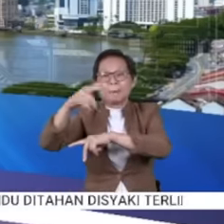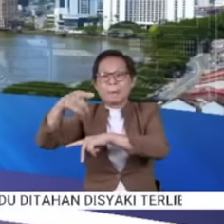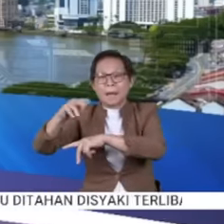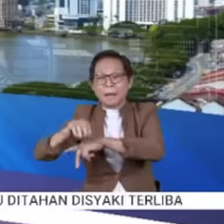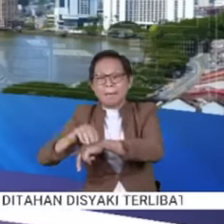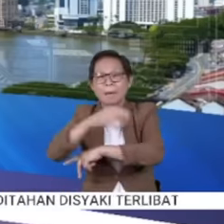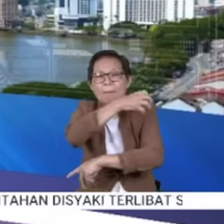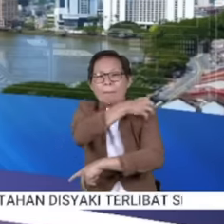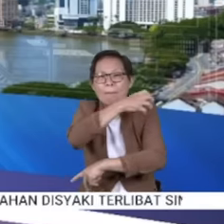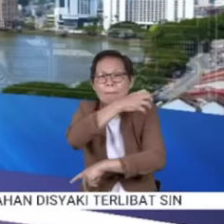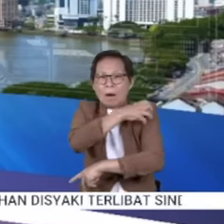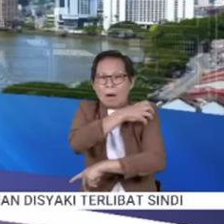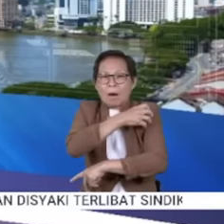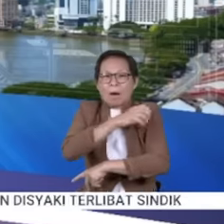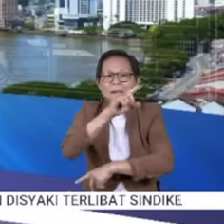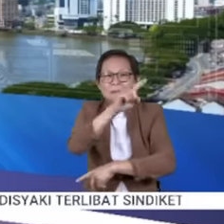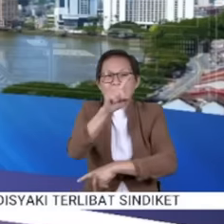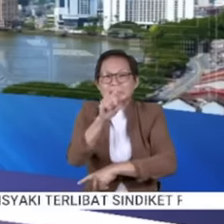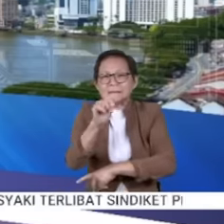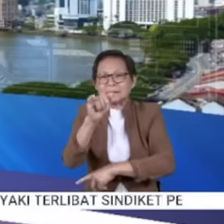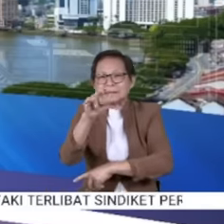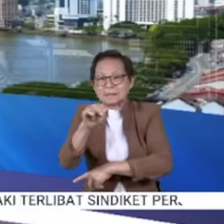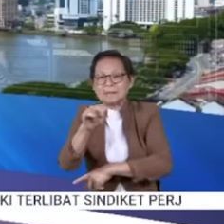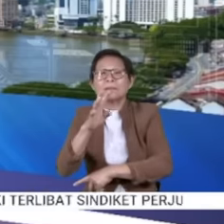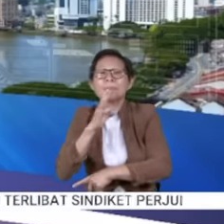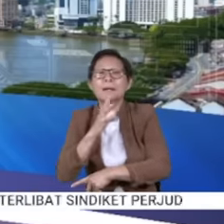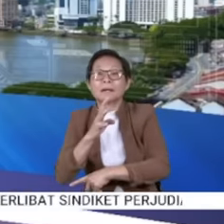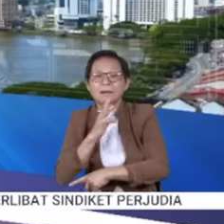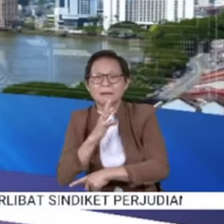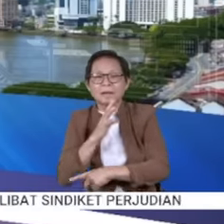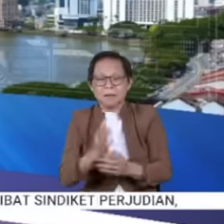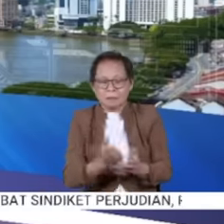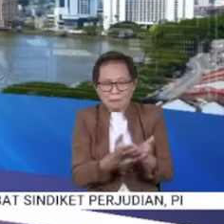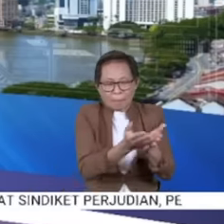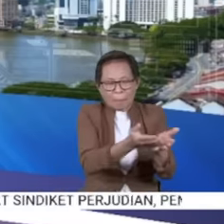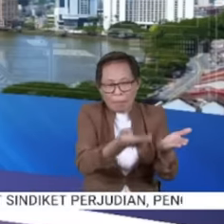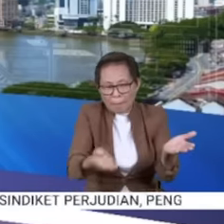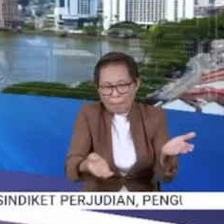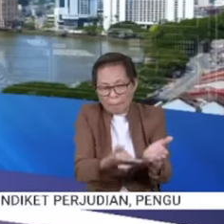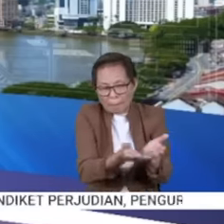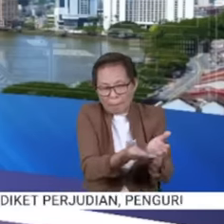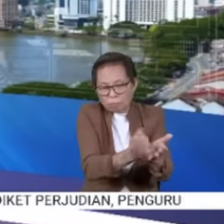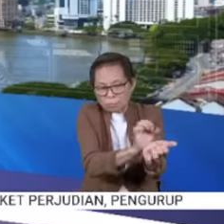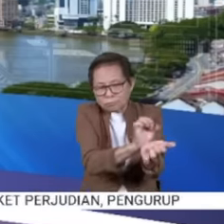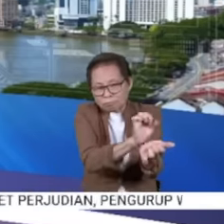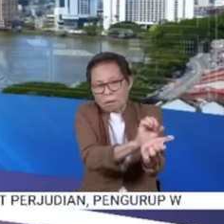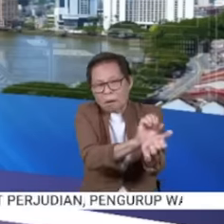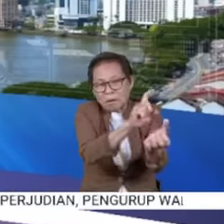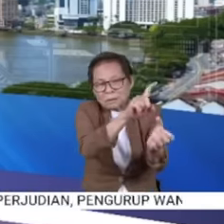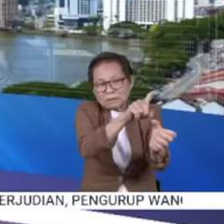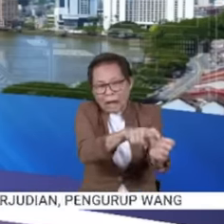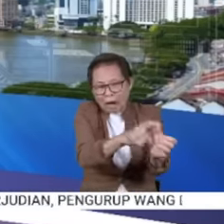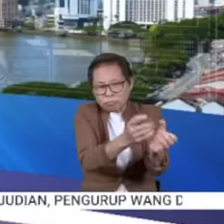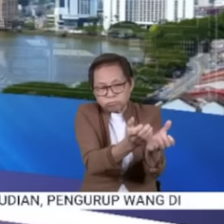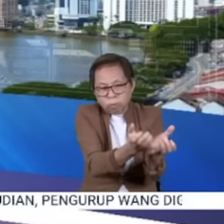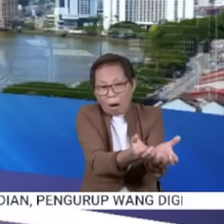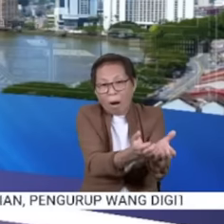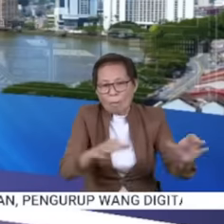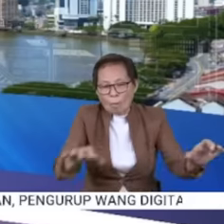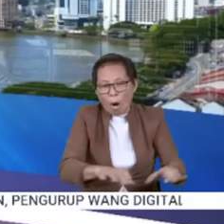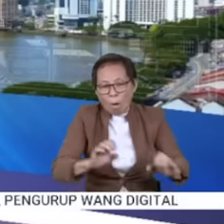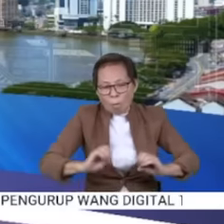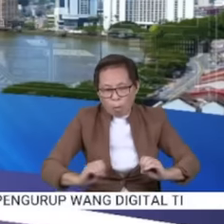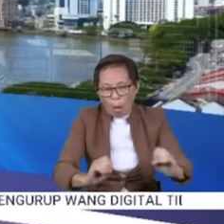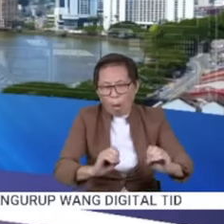serawat Laksmana pertama Yunus berkata kapal kargo tersebut ditahan aset ronda yang sedang melaksanakan